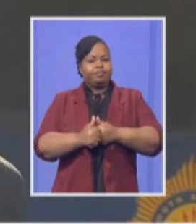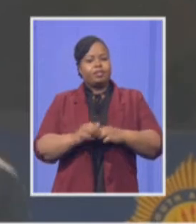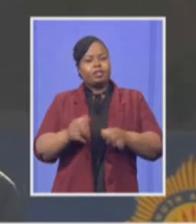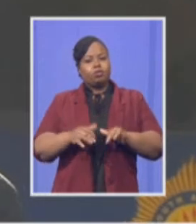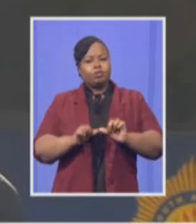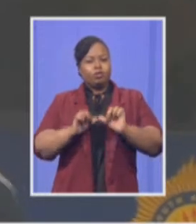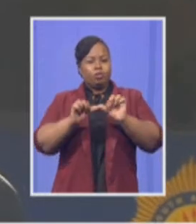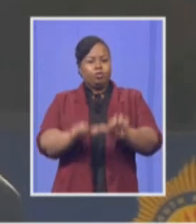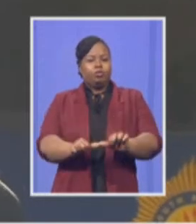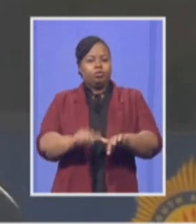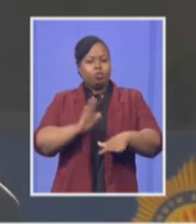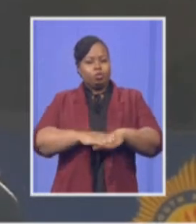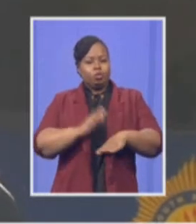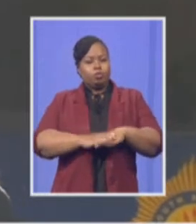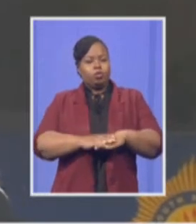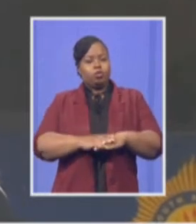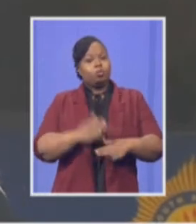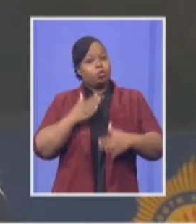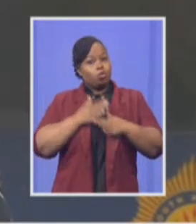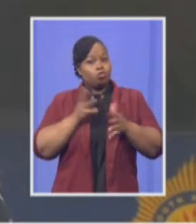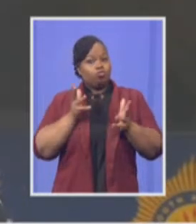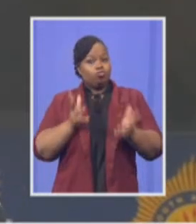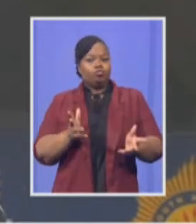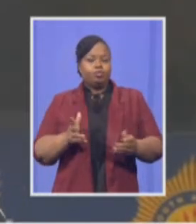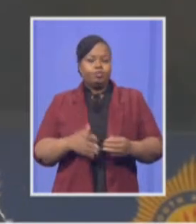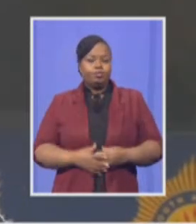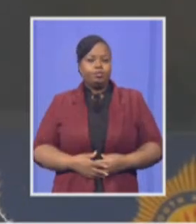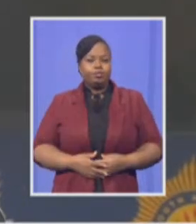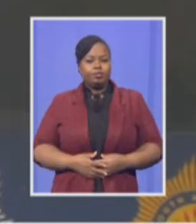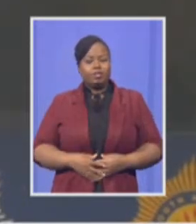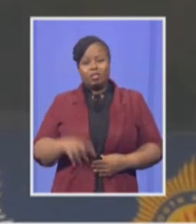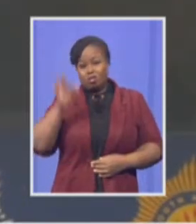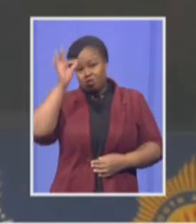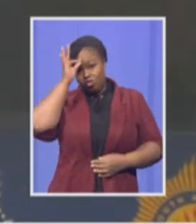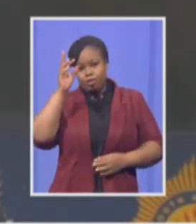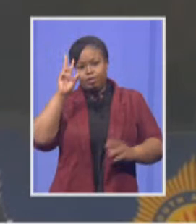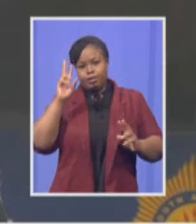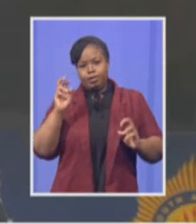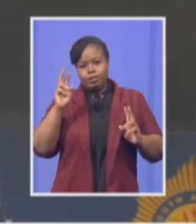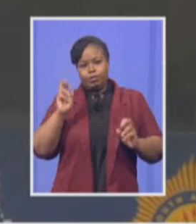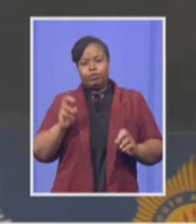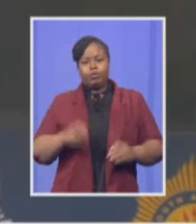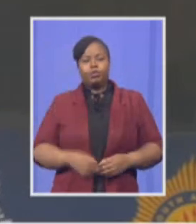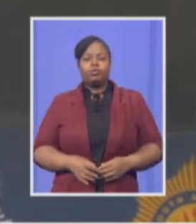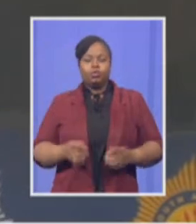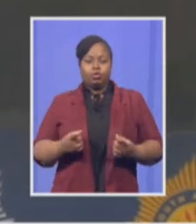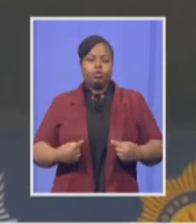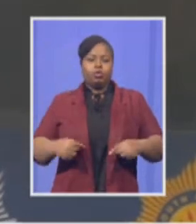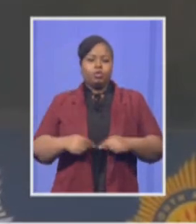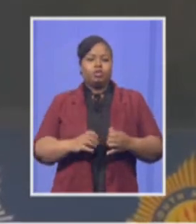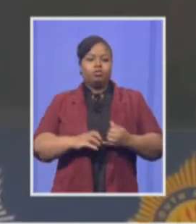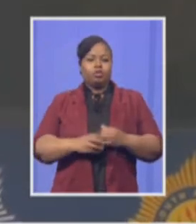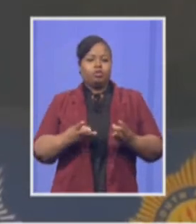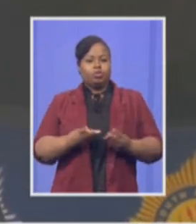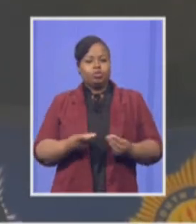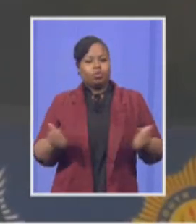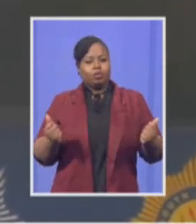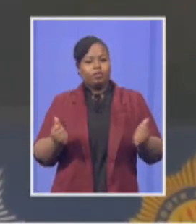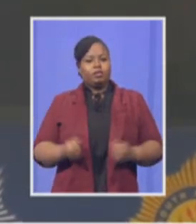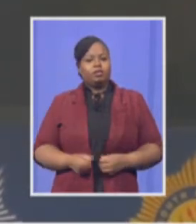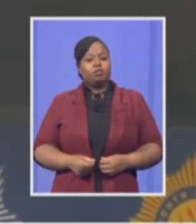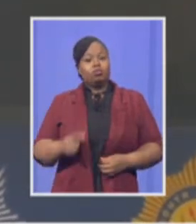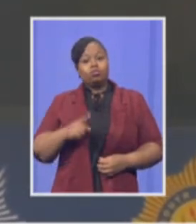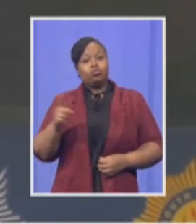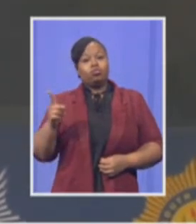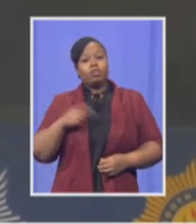asiqhubeke sibambisane sisebenze kanjalo. Indaba yamaphoyisa sikwazi ukuthi siyilungise, nikwazi